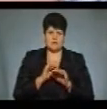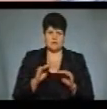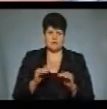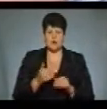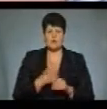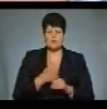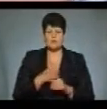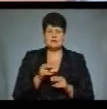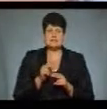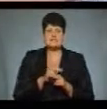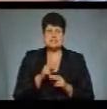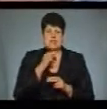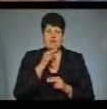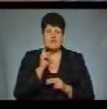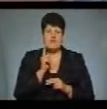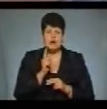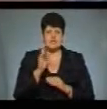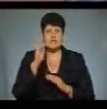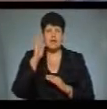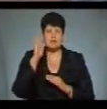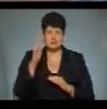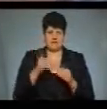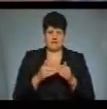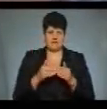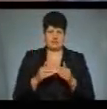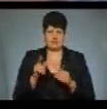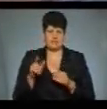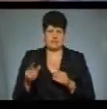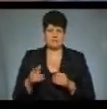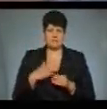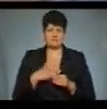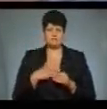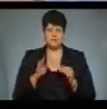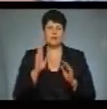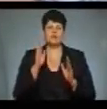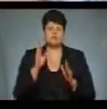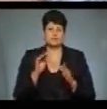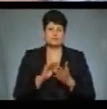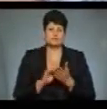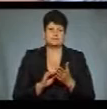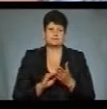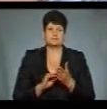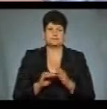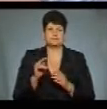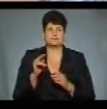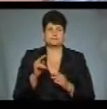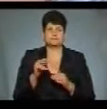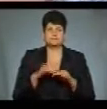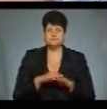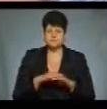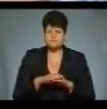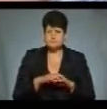би зауважити і майбутнім випускникам, майбутнім нашим школярам, які складатимуть державну підсумкову атестацію з